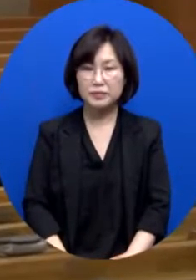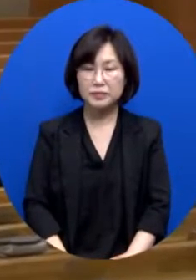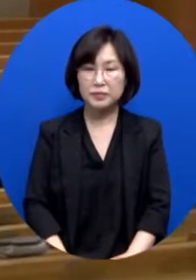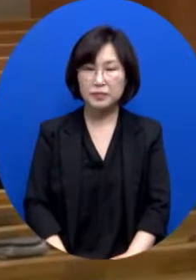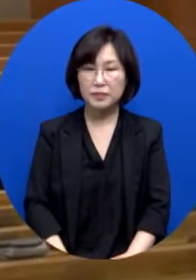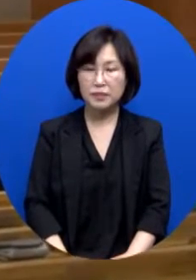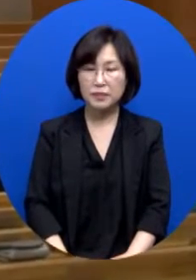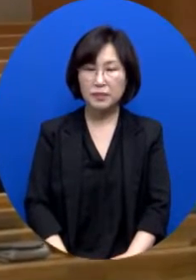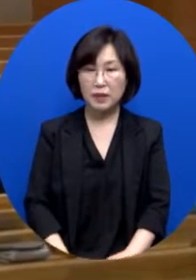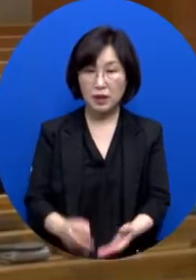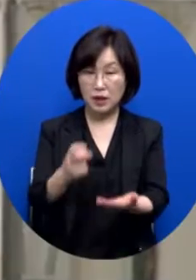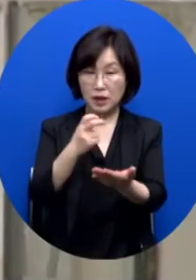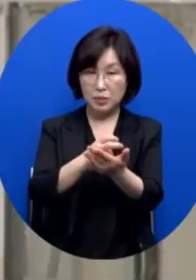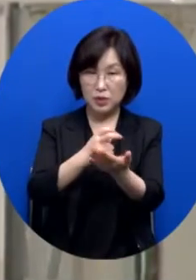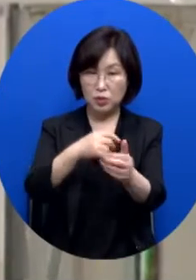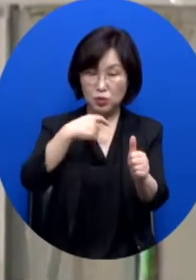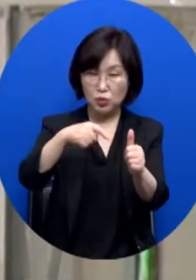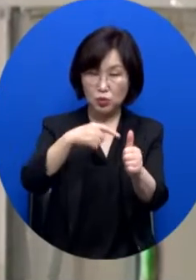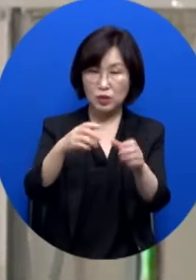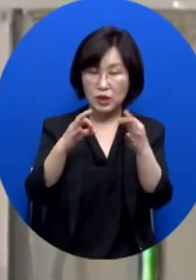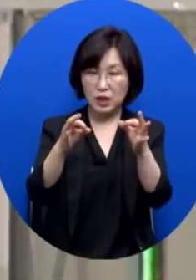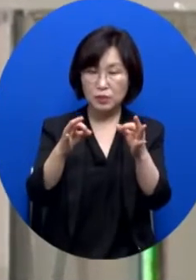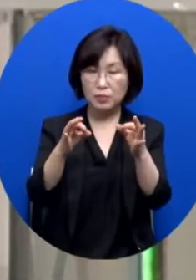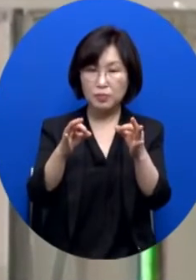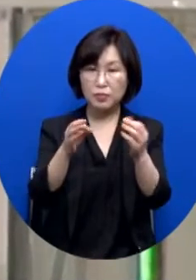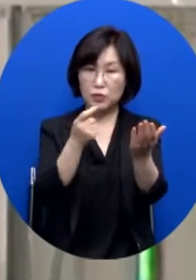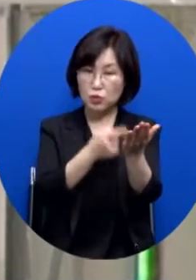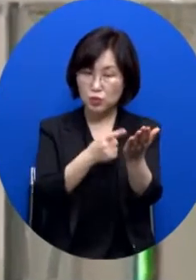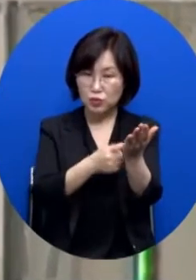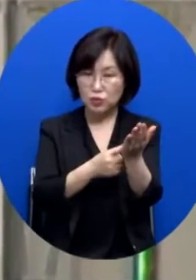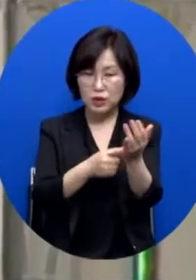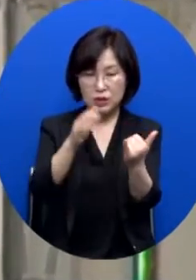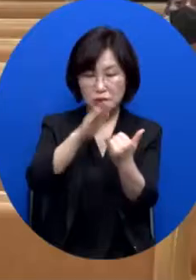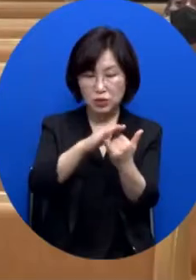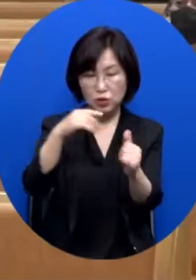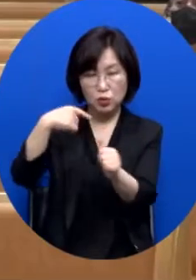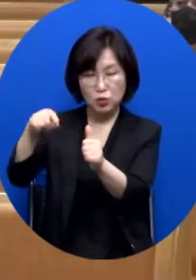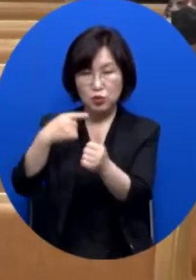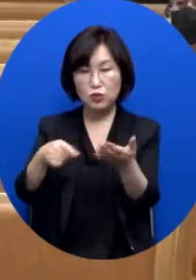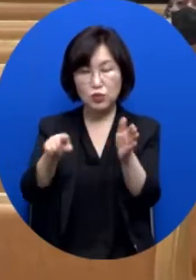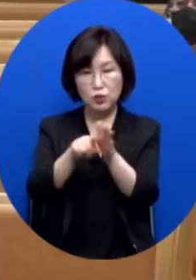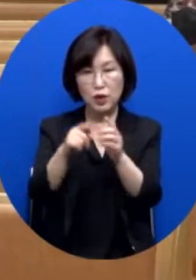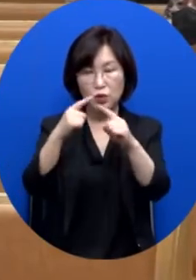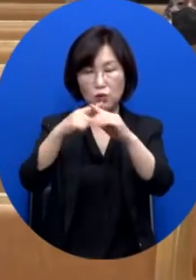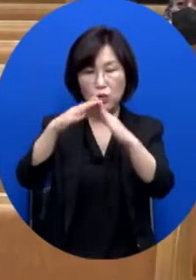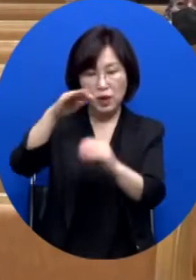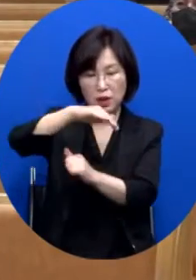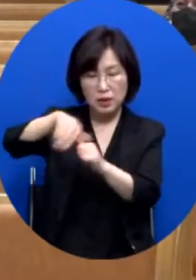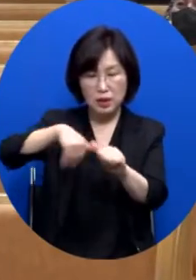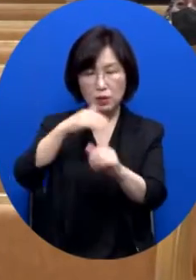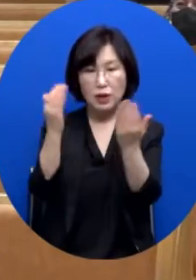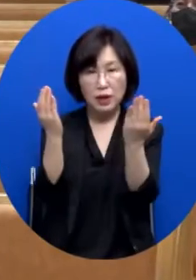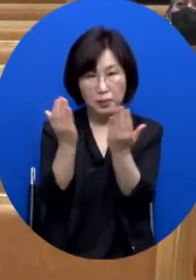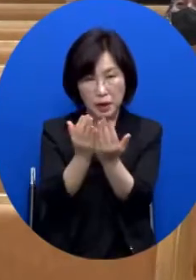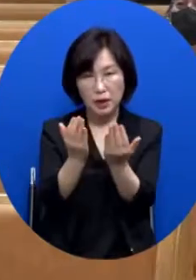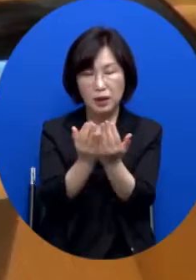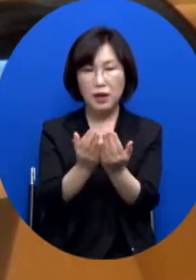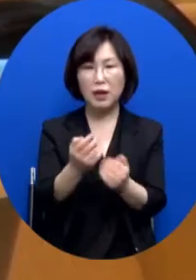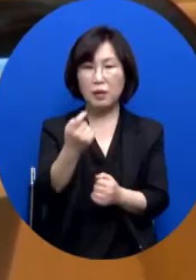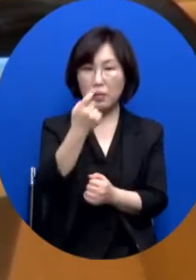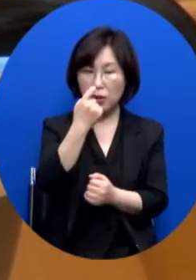기독교 대한 감리회 교육국 김 2 범 충무 는 다음 세대를 위한 교육을 교외 상황에 맞게 적용할 수 있도록 배우고